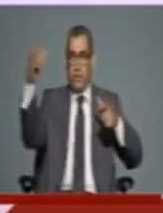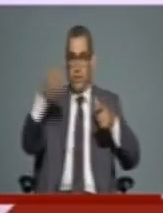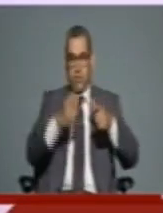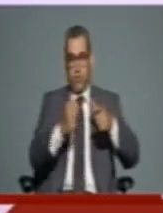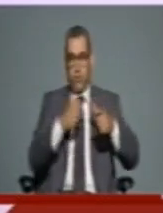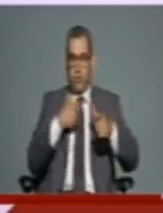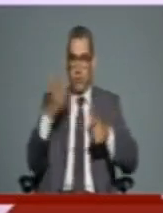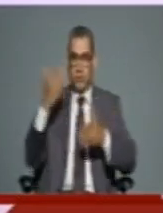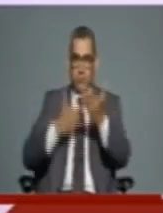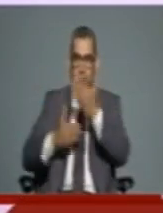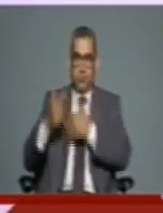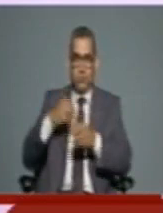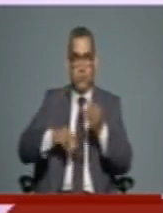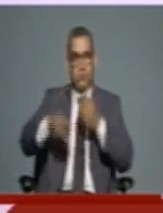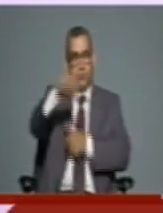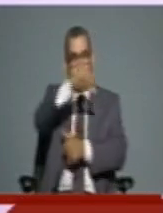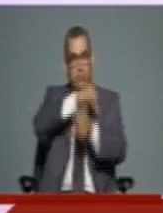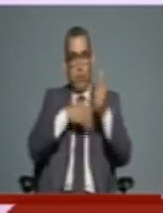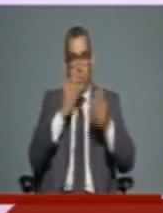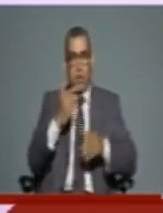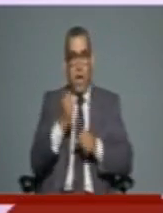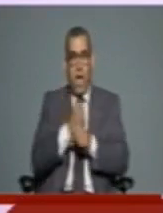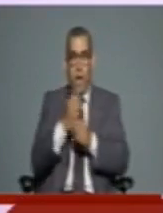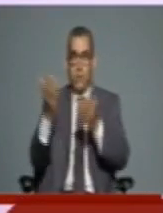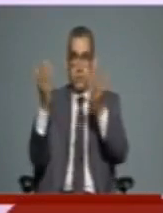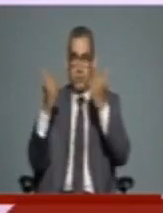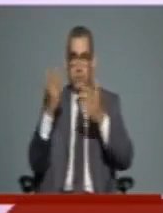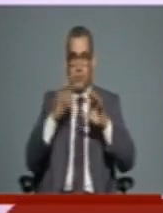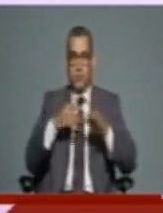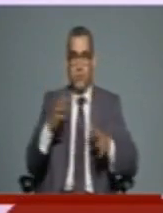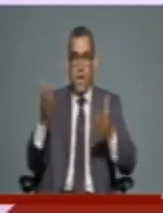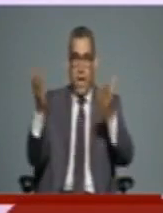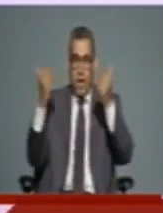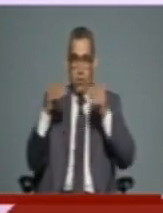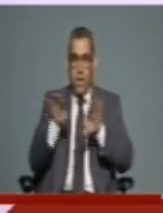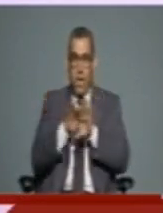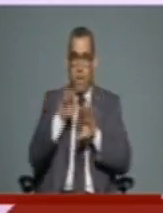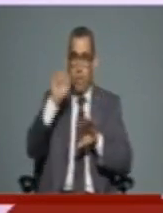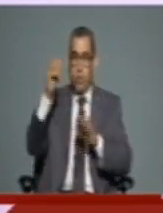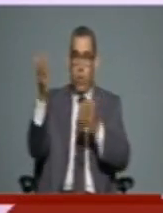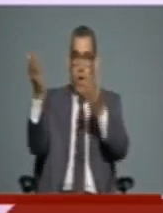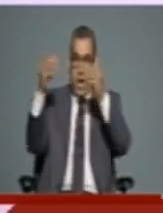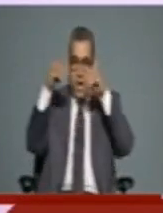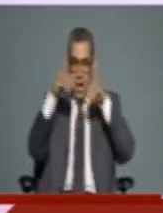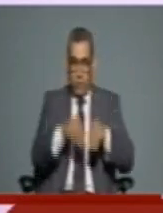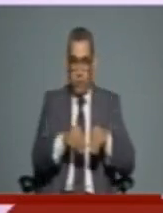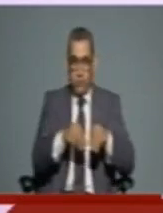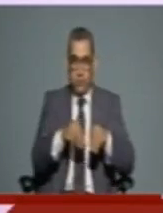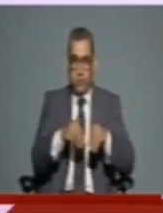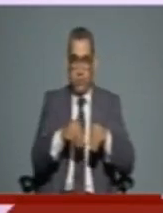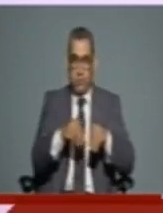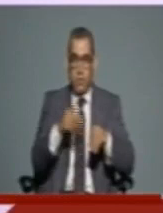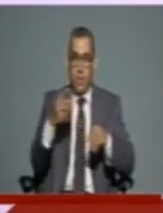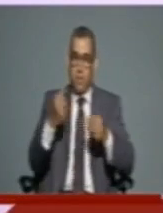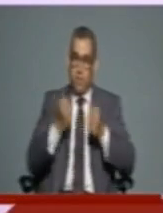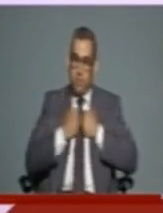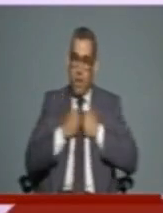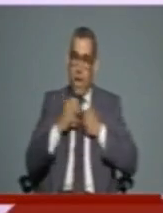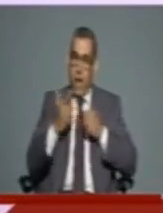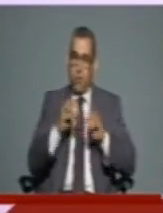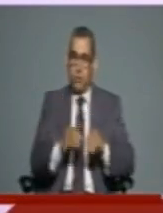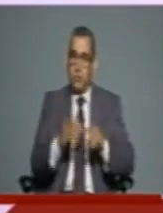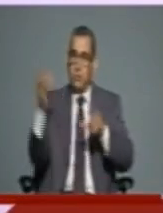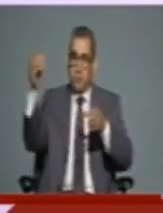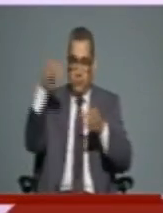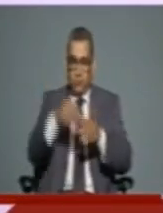احنا نتعامل معه بحيث يجيب القمح بتاعه سواء لصالحنا او لصالح